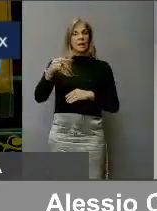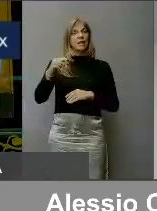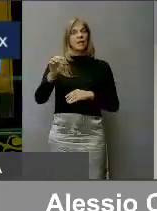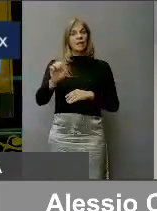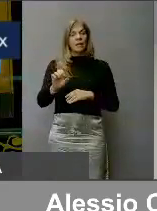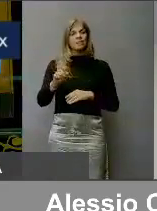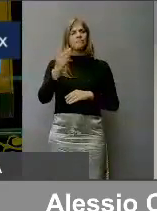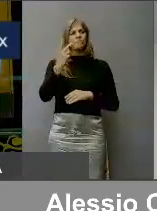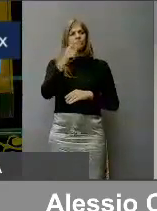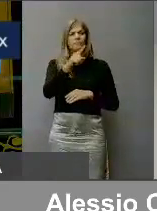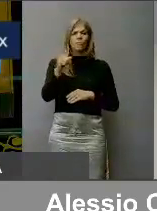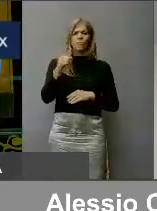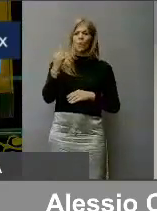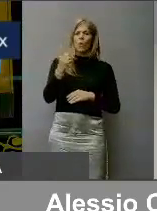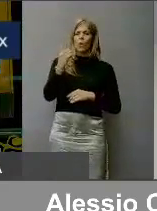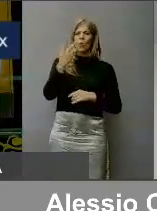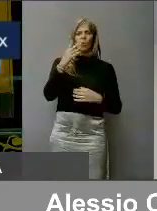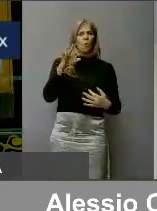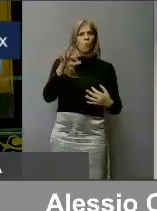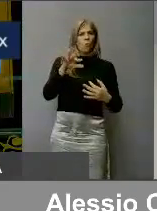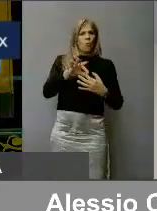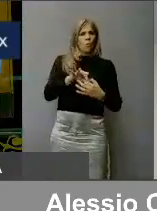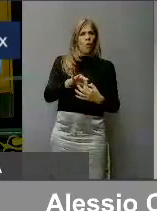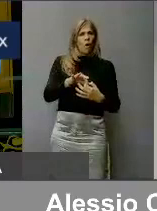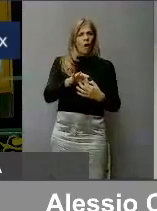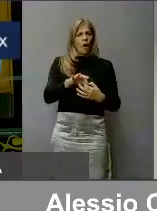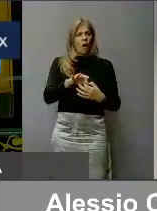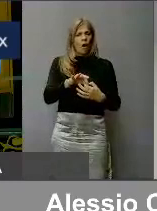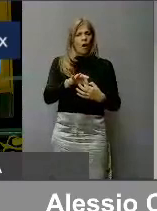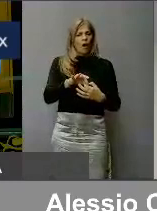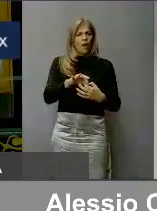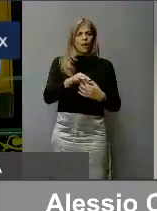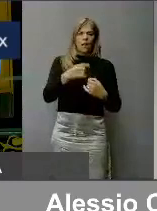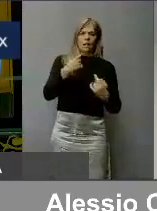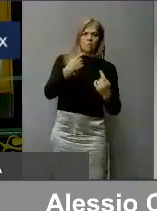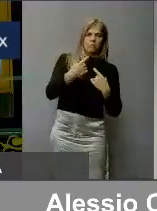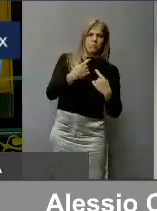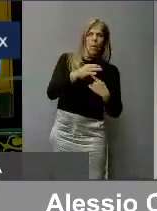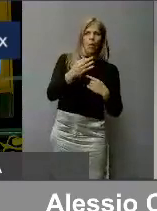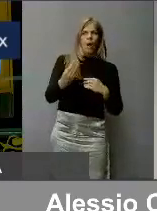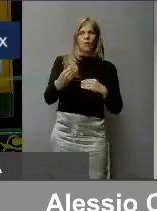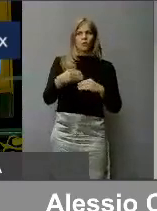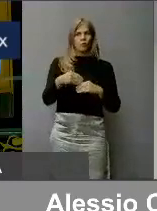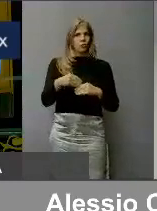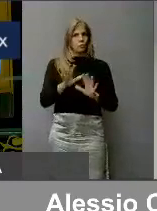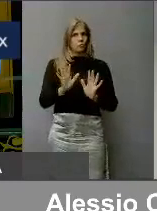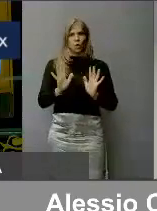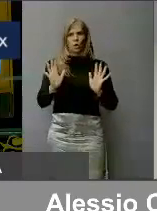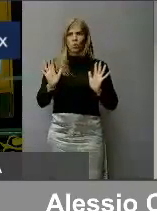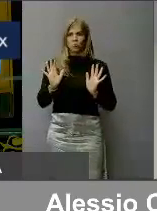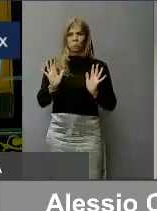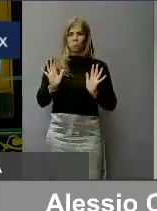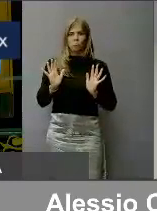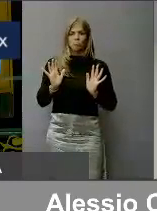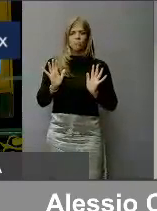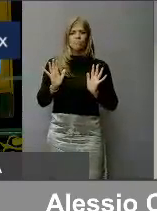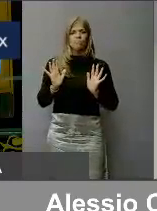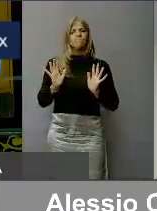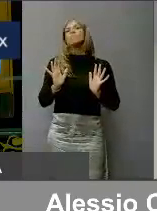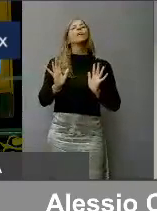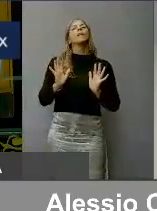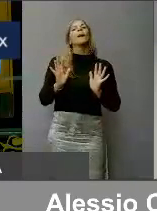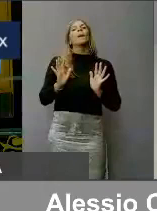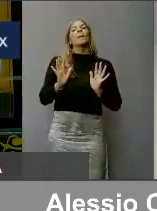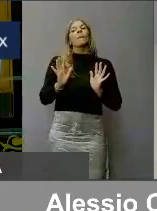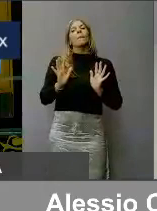sono richieste di intervento in discussione che in dichiarazione di voto non ne vedo quindi dovrei il